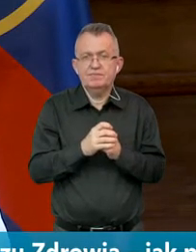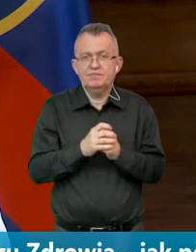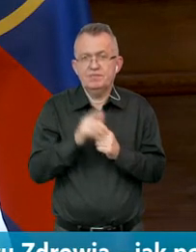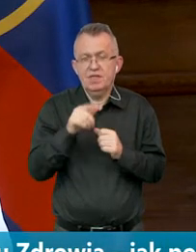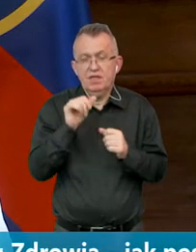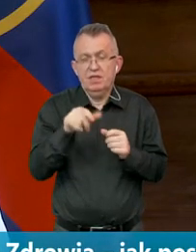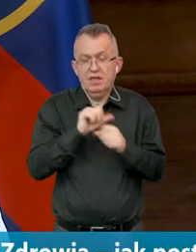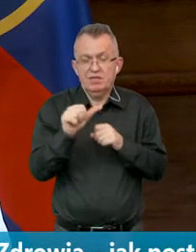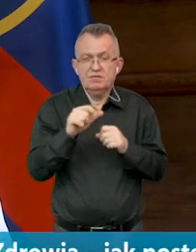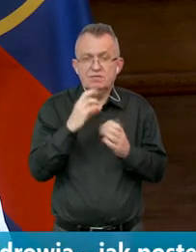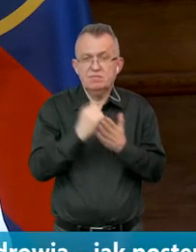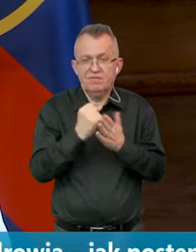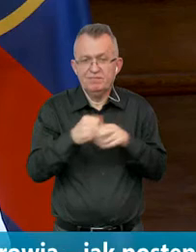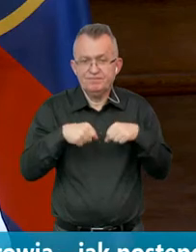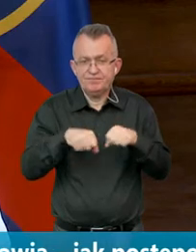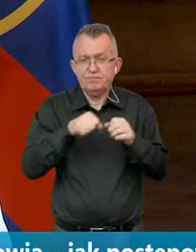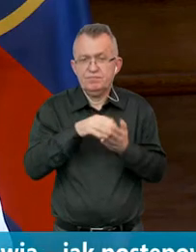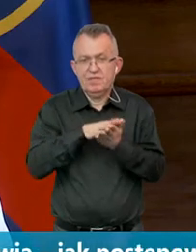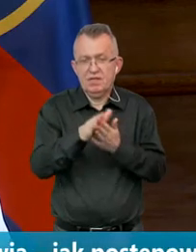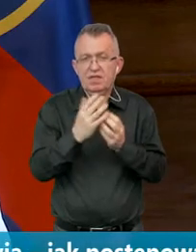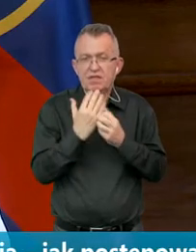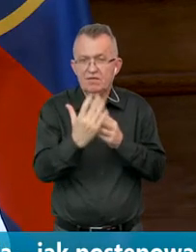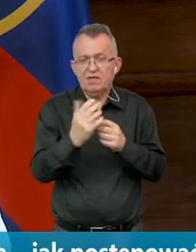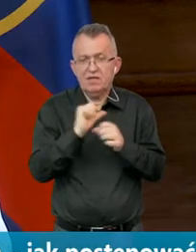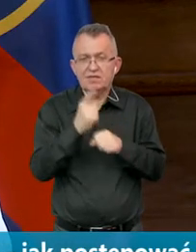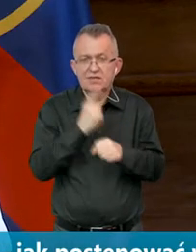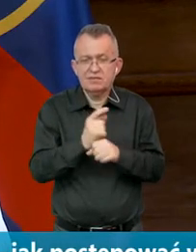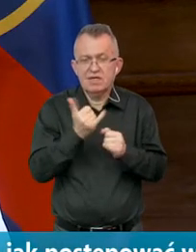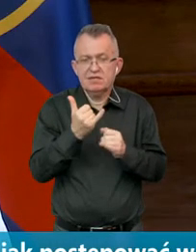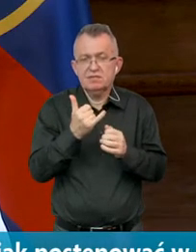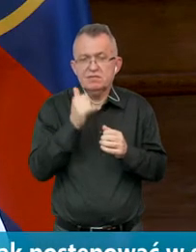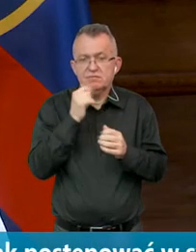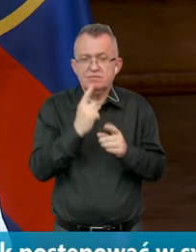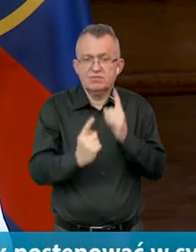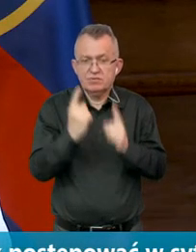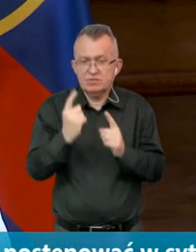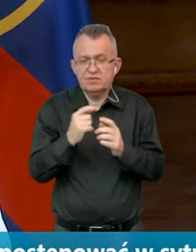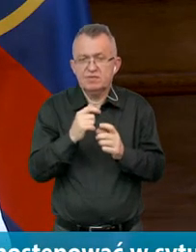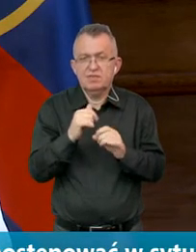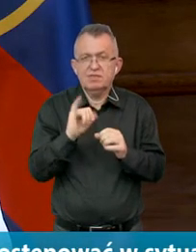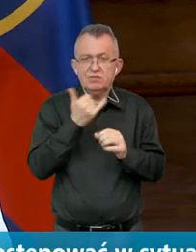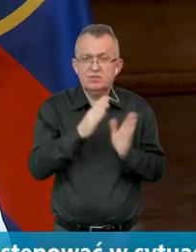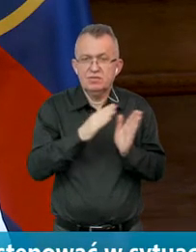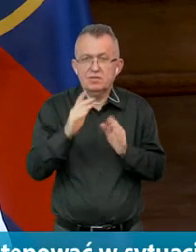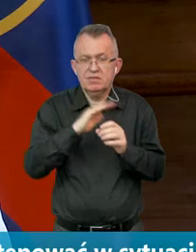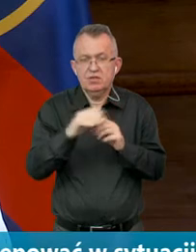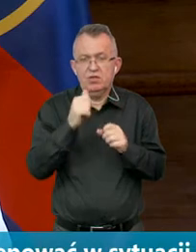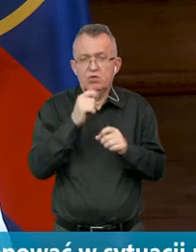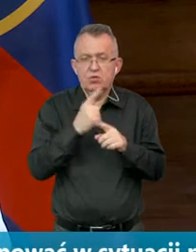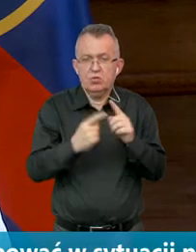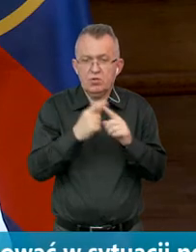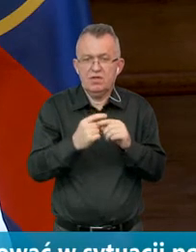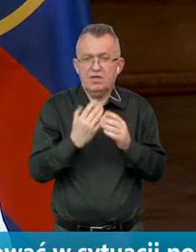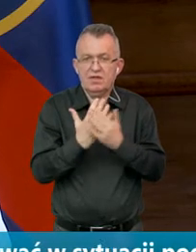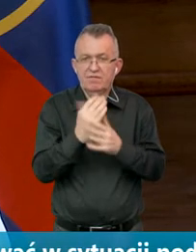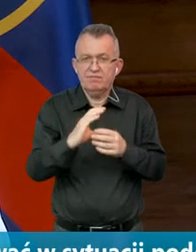Oczywiście kwestia koszeń to jest też kwestia decyzji, jak często kosić, czy utrzymywać pewne tereny troszeczkę w wyższym